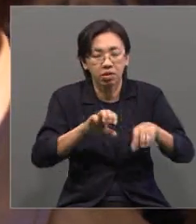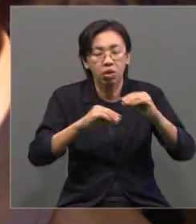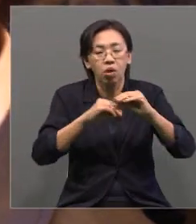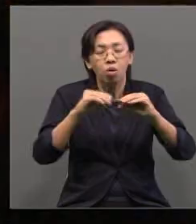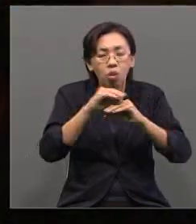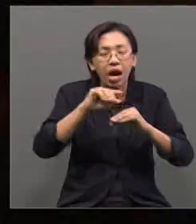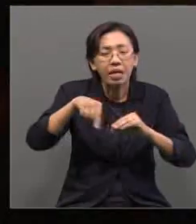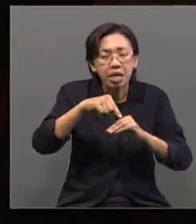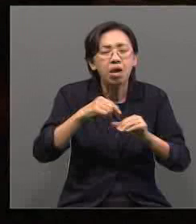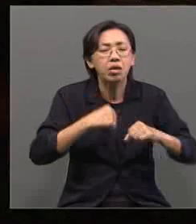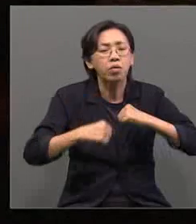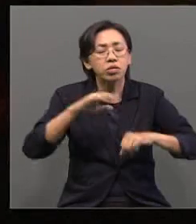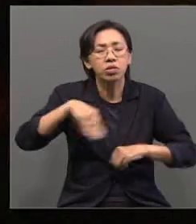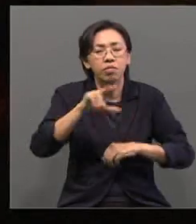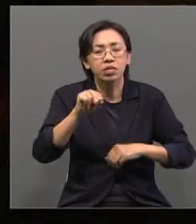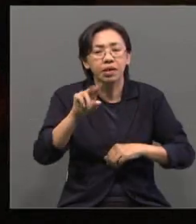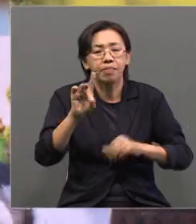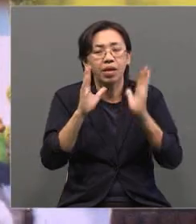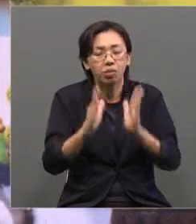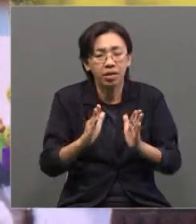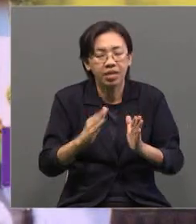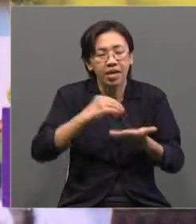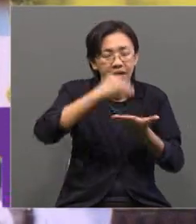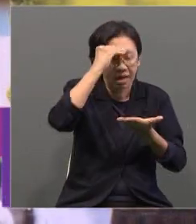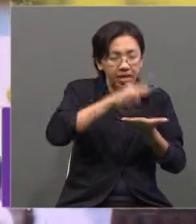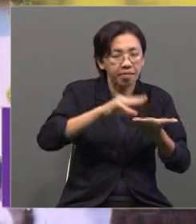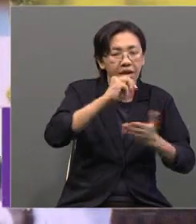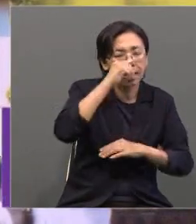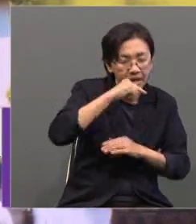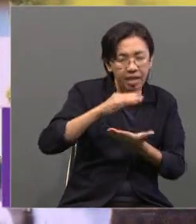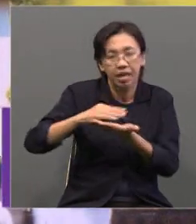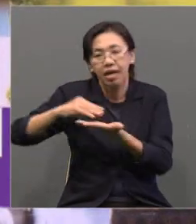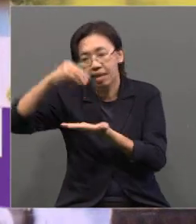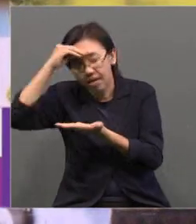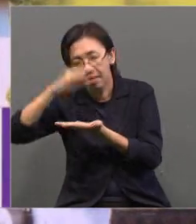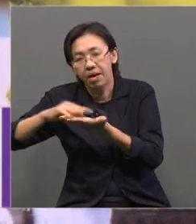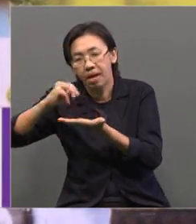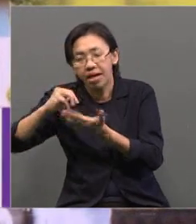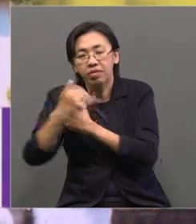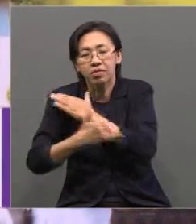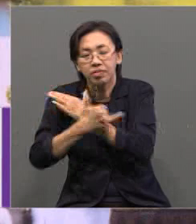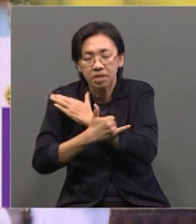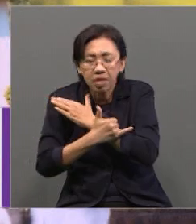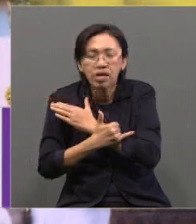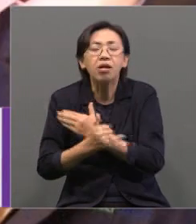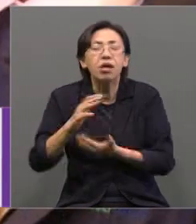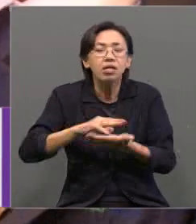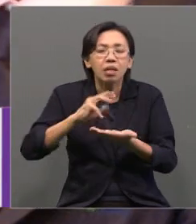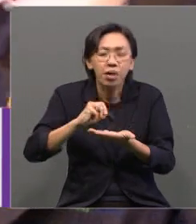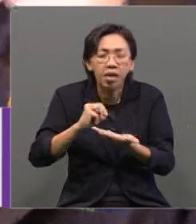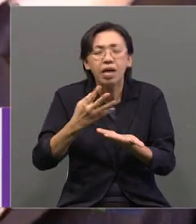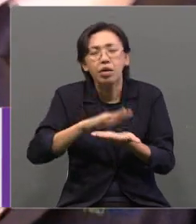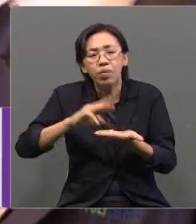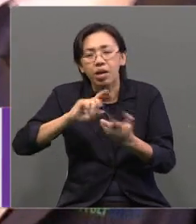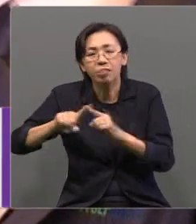ทั้งสิ้น38คนค่ะเป็นนักศึกษาไทยและนักศึกษาต่างชาติที่ศึกษาอยู่ในประเทศไทยทั้งจากสถาบันอุดมศึกษ